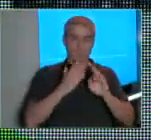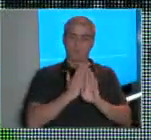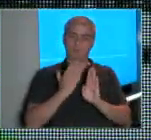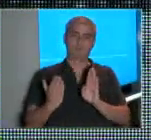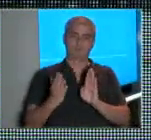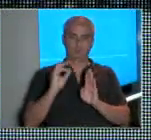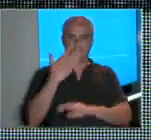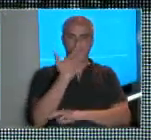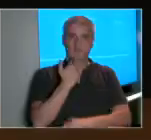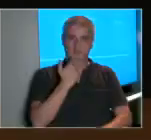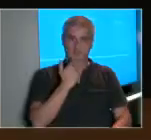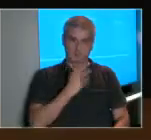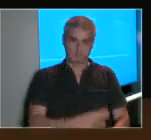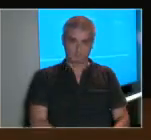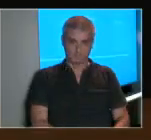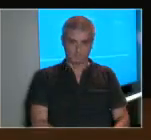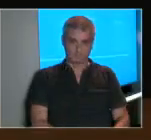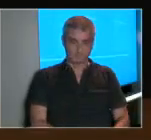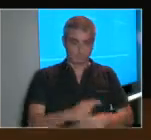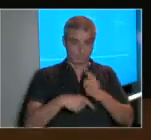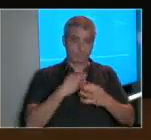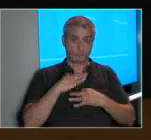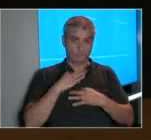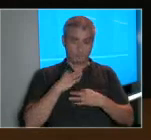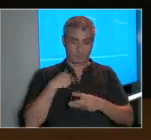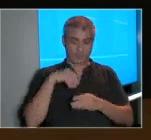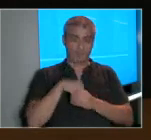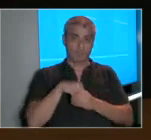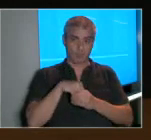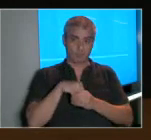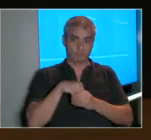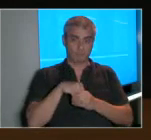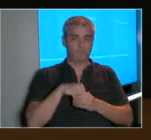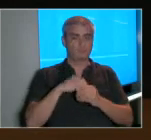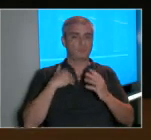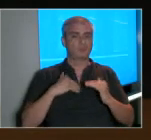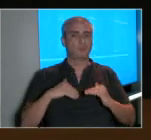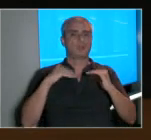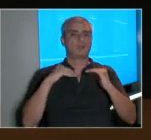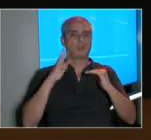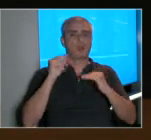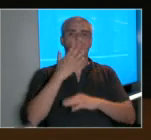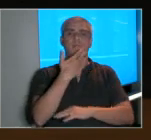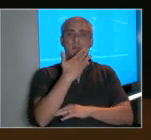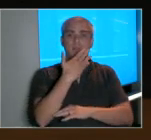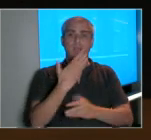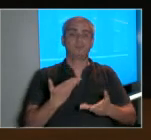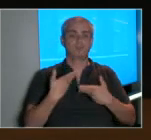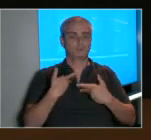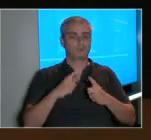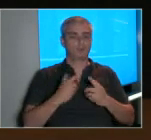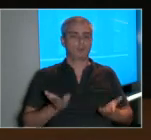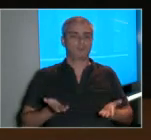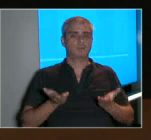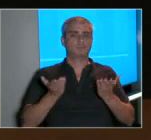המזרחי של מדינת ישראל. הדור שלנו, ואני בתוכו, גדלנו על מדינה שנמסרה לנו על